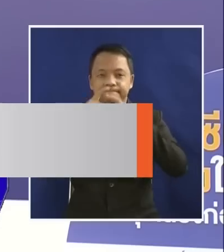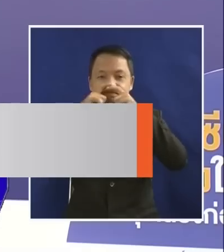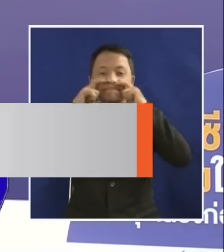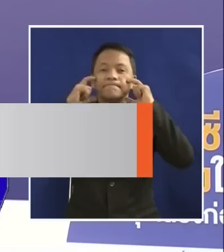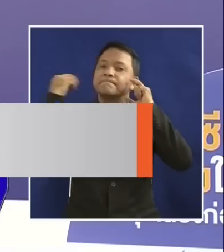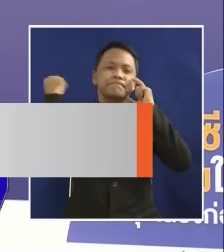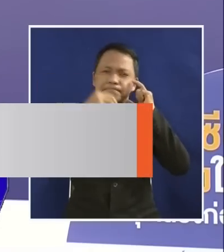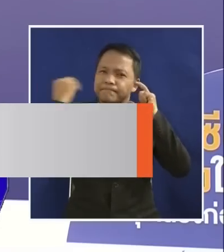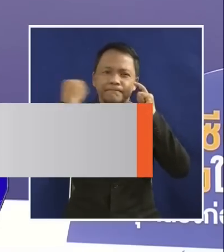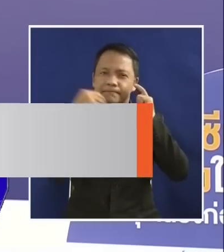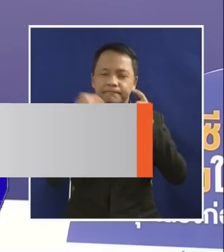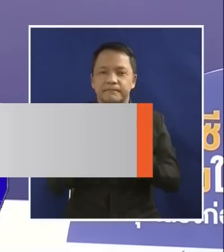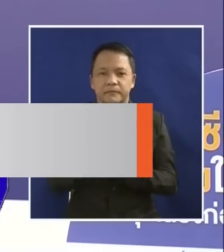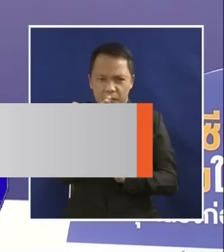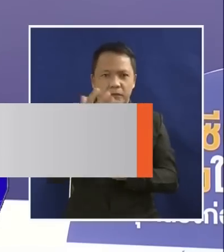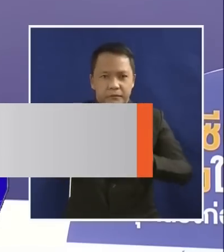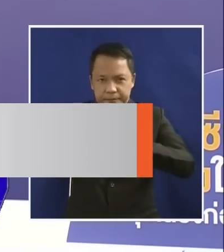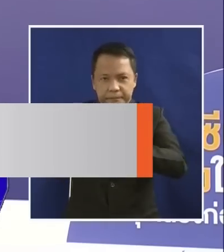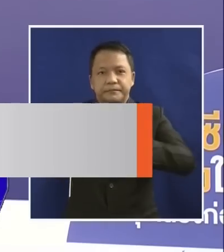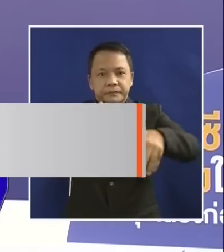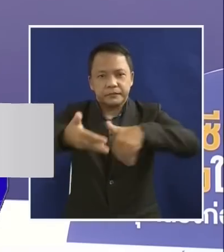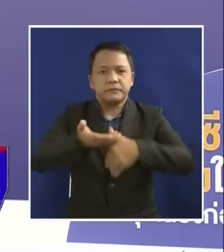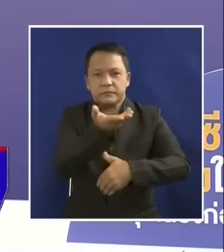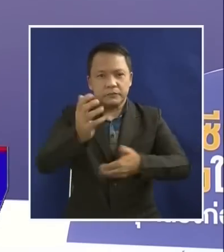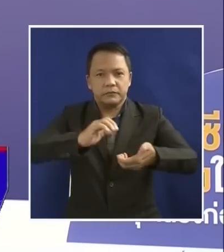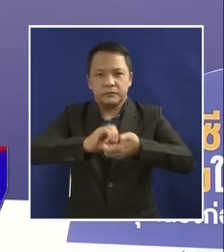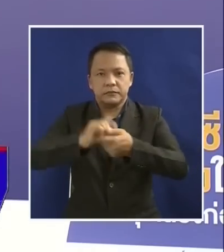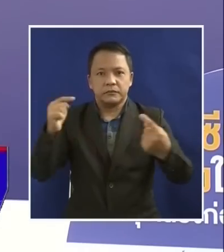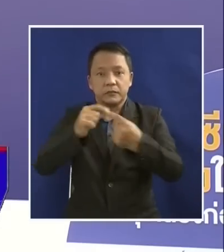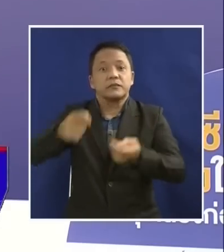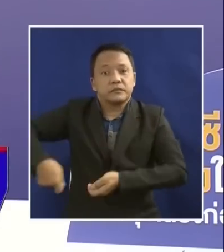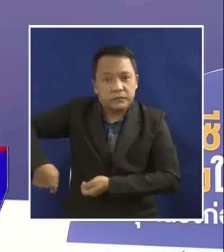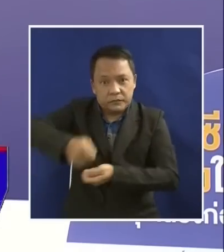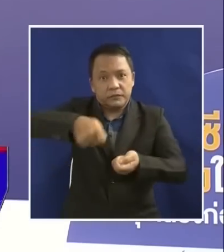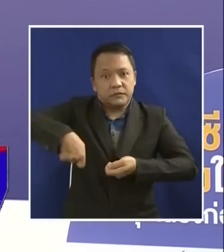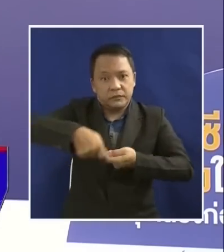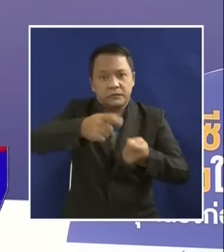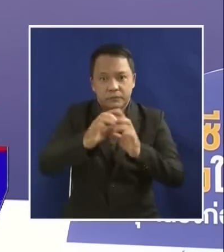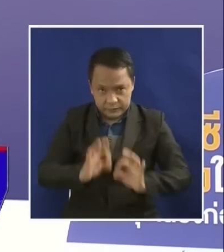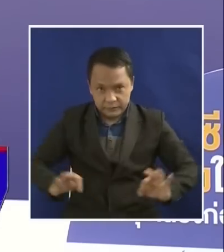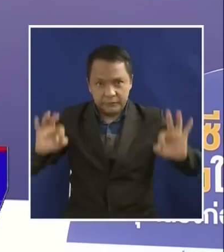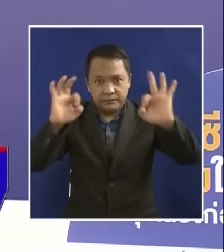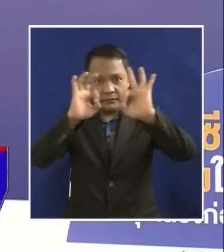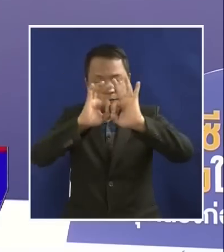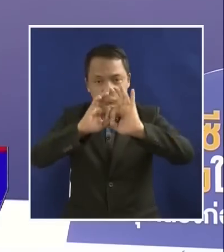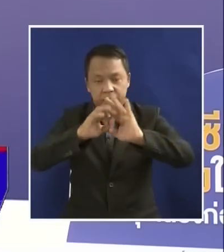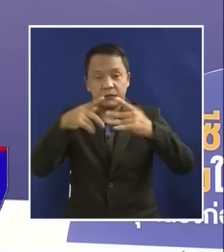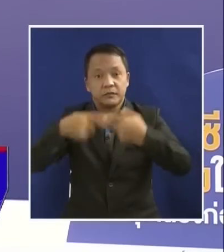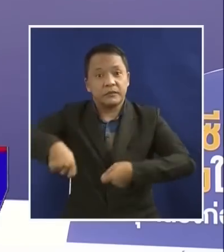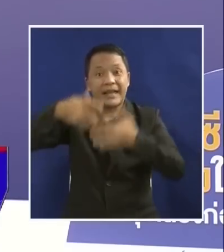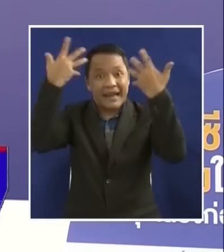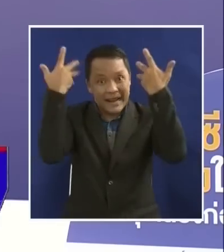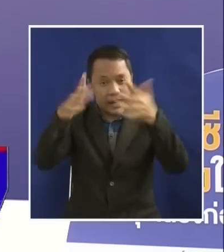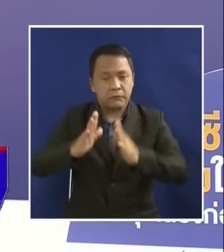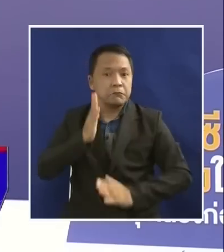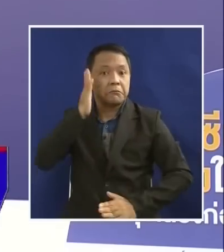ครั้งก็ขอความร่วมมือกับพี่น้องประชาชนอีกครั้งนึงนะครับช่วงเทศกาลสงกรานต์จะเป็นช่วงสำคัญหลังสงกรานต์จะเป็นช่วงสำคัญที่